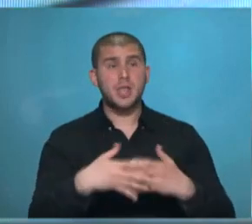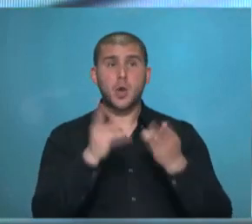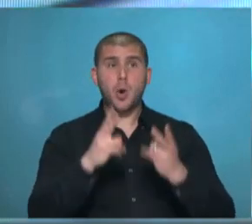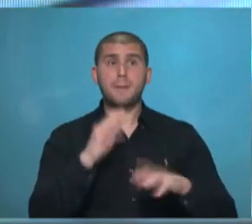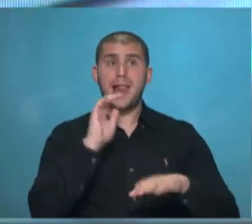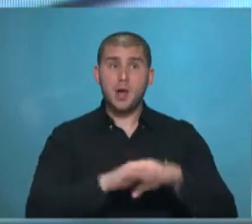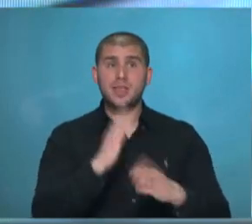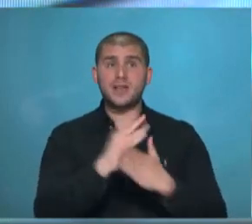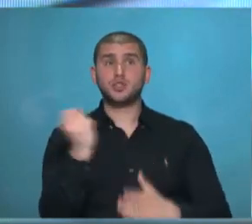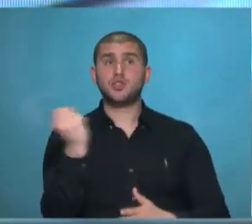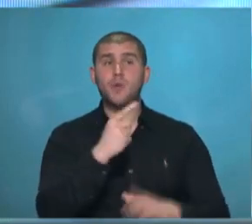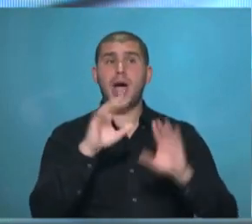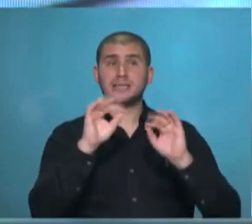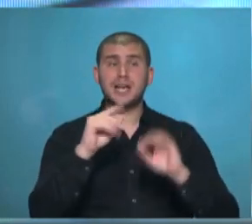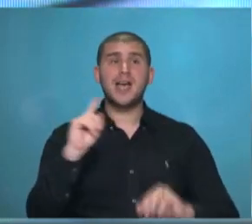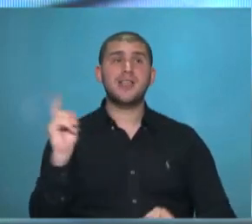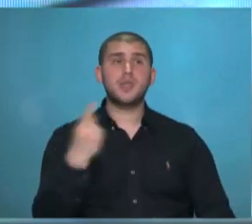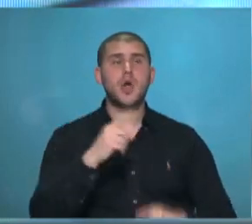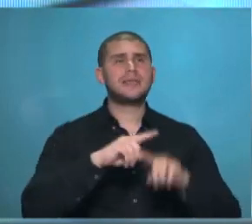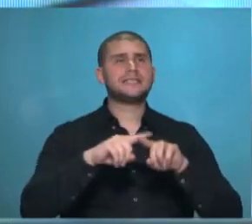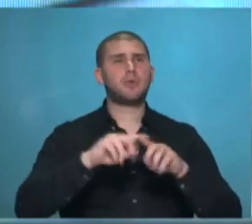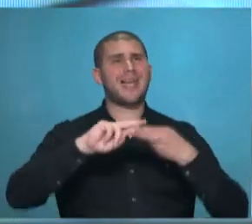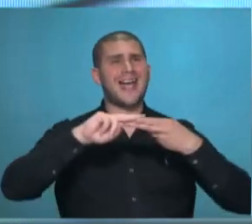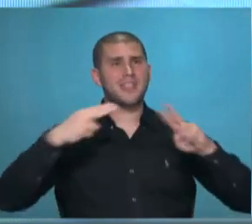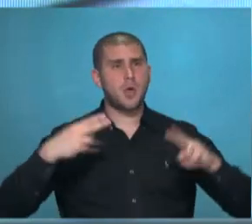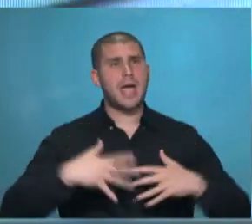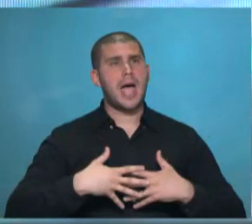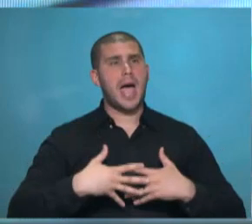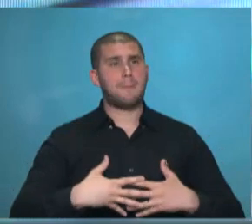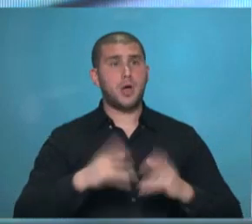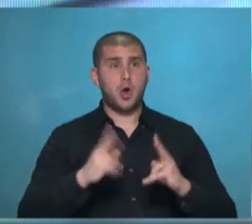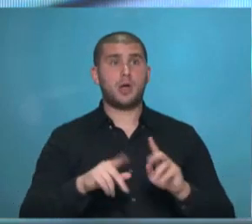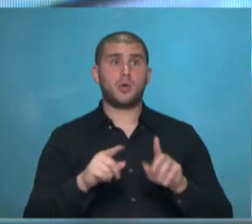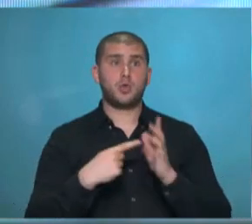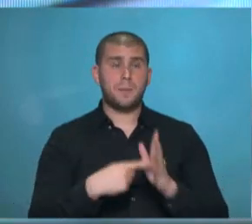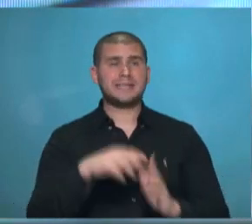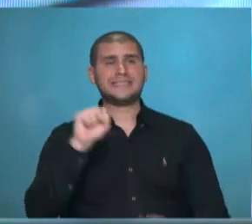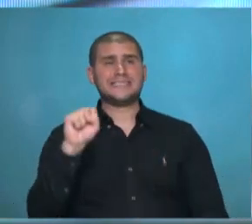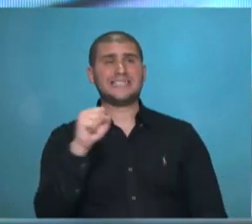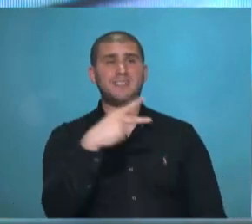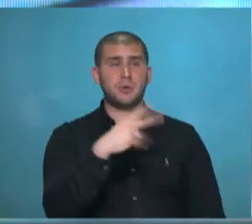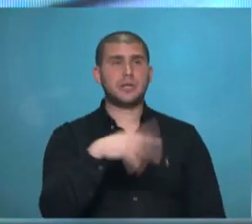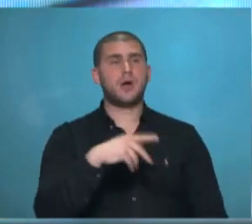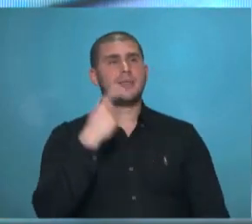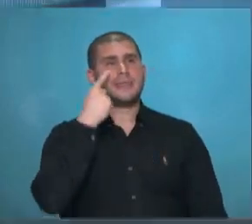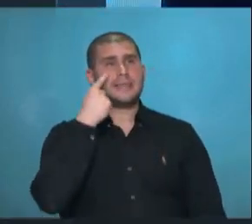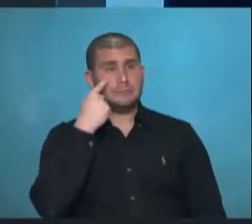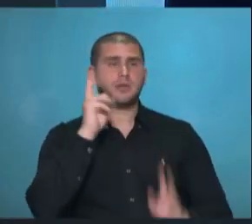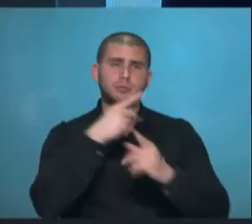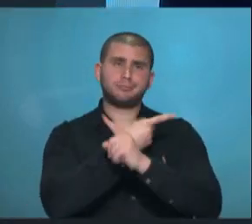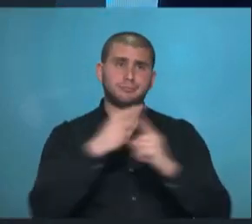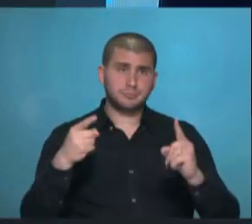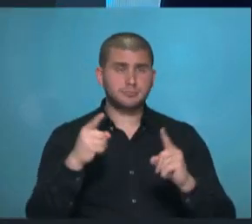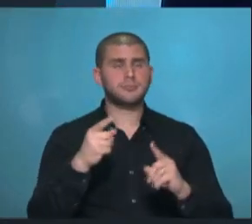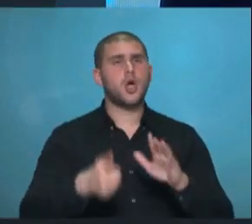כבר בשבוע העשירי את כל התסמונות הגנטיות שהעובר עלול ללקות בהן, כמו סיסטיק פיברוזיס, תסמונת דאון, ויש עוד. ראש